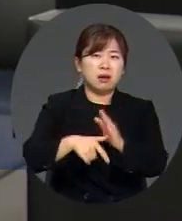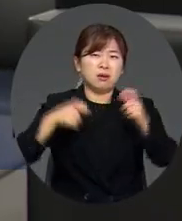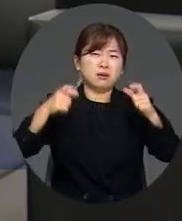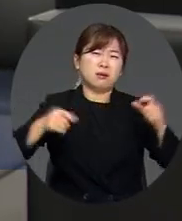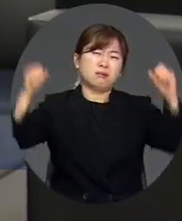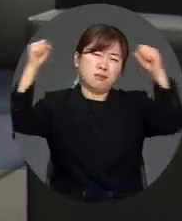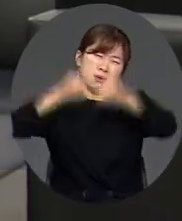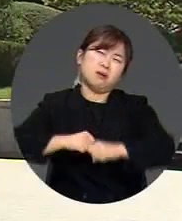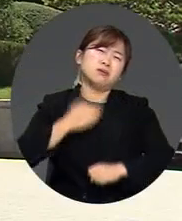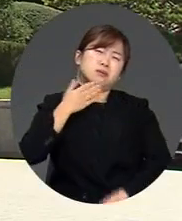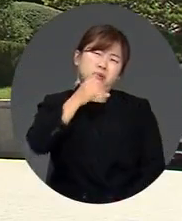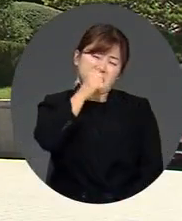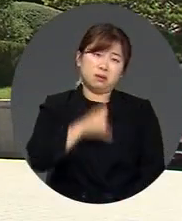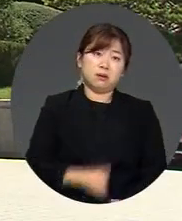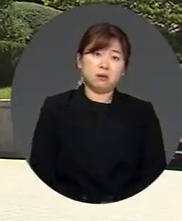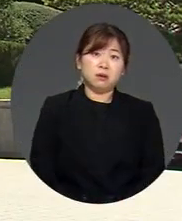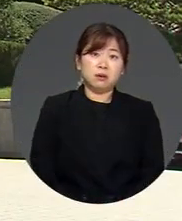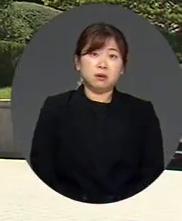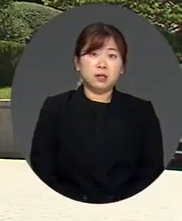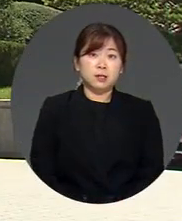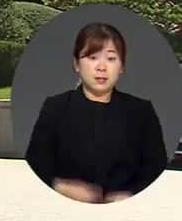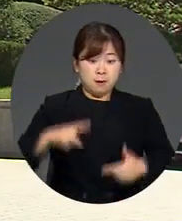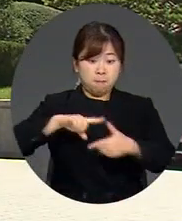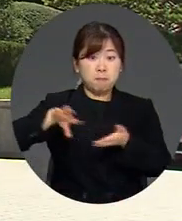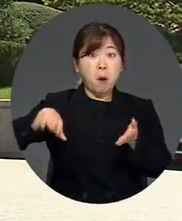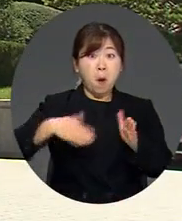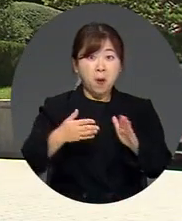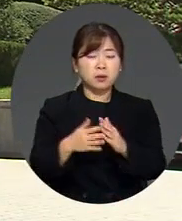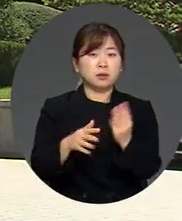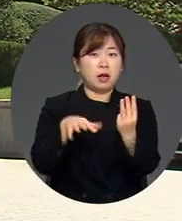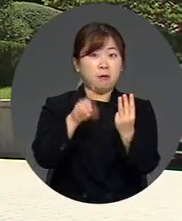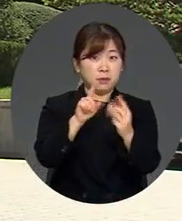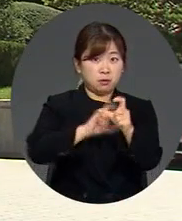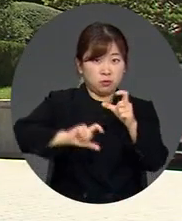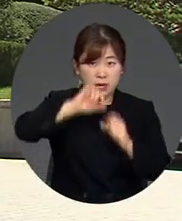능력을 상실하게 됩니다. 경상남도도 3차 추경을